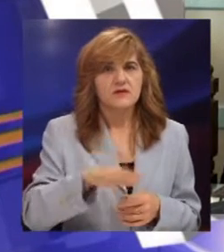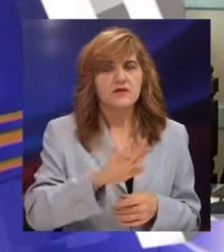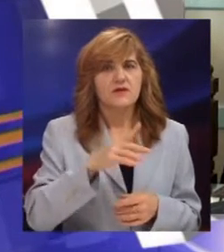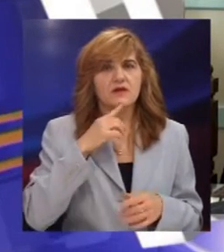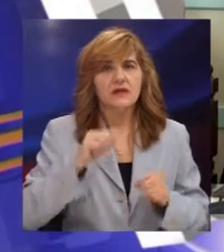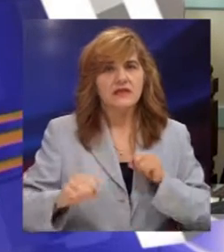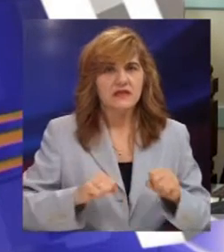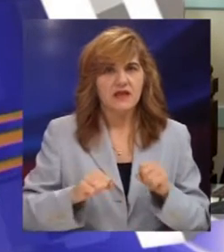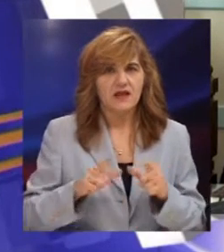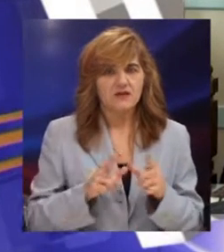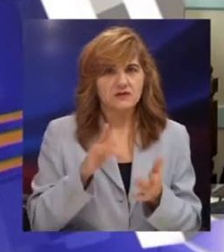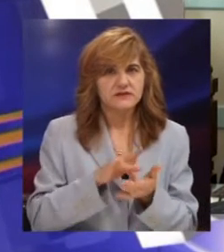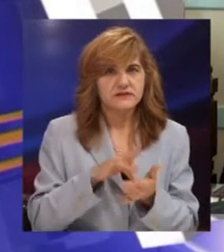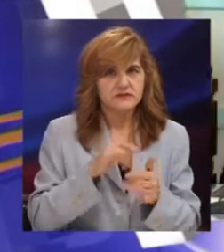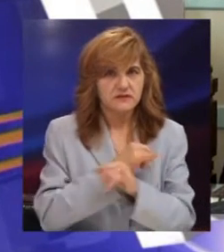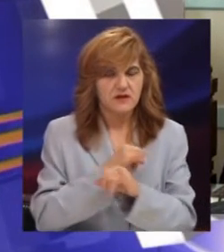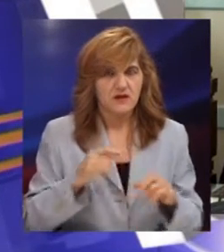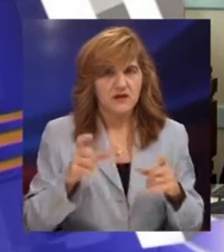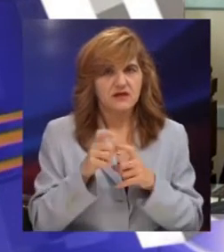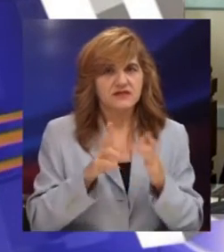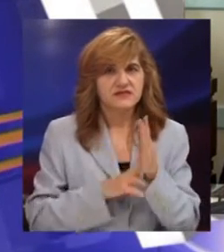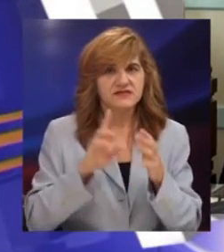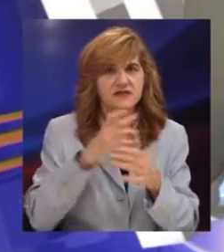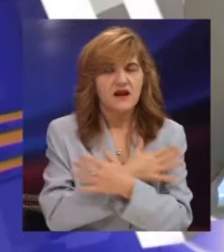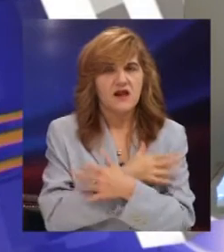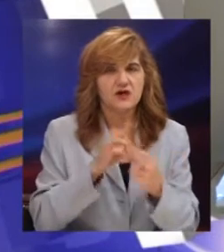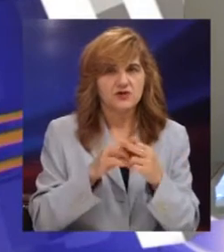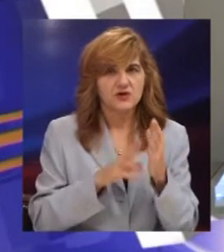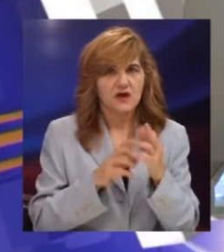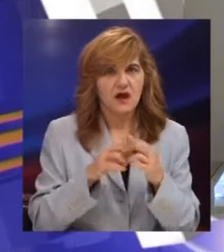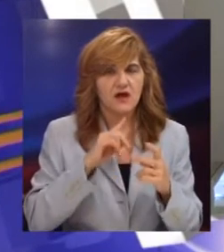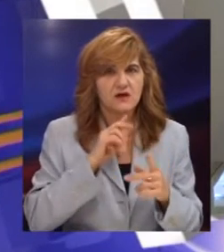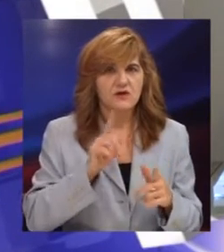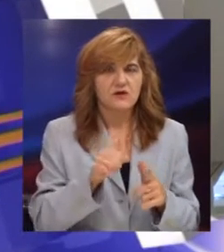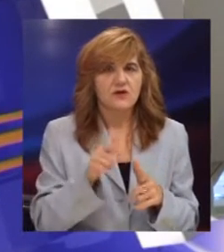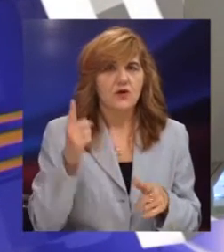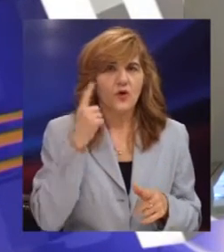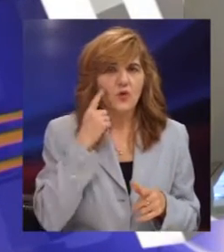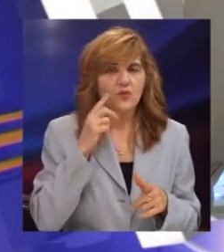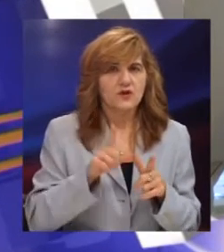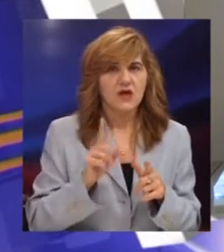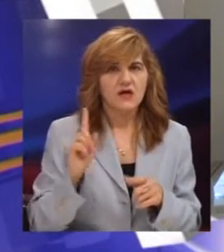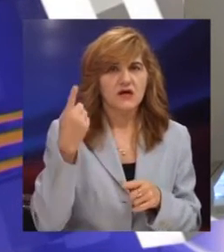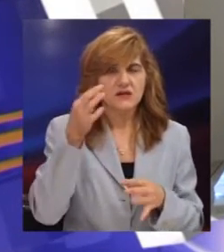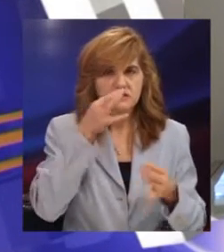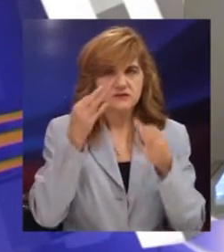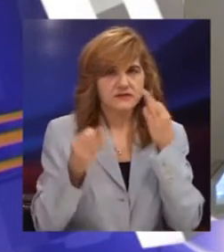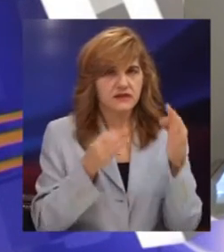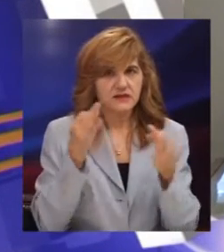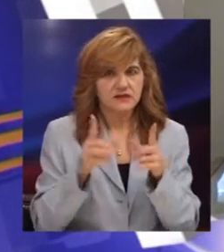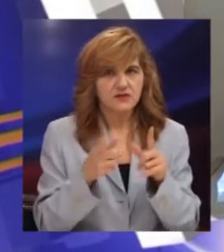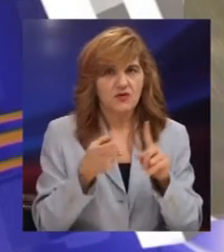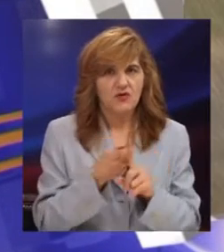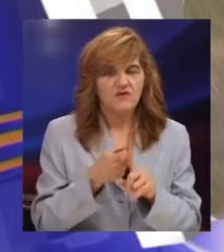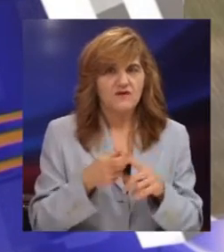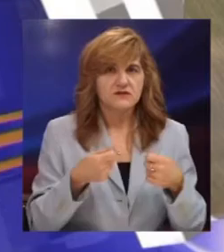i izvršna direktorka Centra za razvoj civilnog društva Snežana Ilić, koja se bavila političkom kulturom manjina na osnovu rezultata istraživanja u